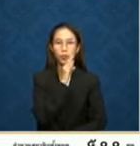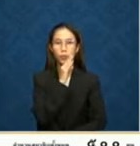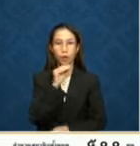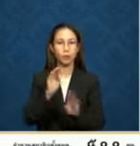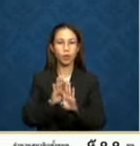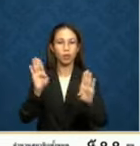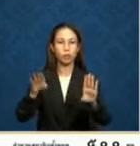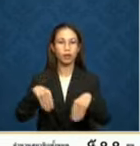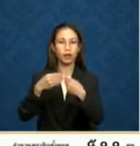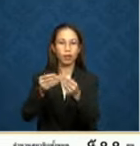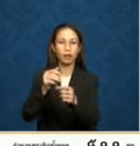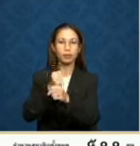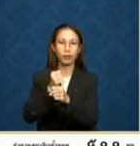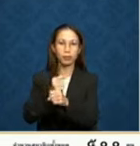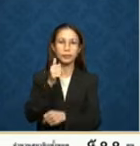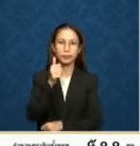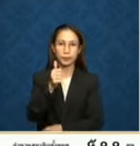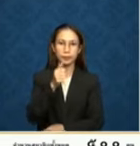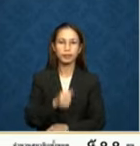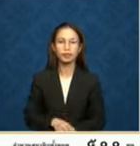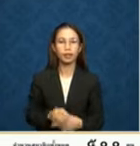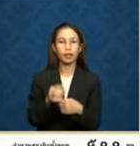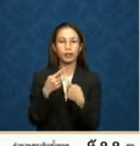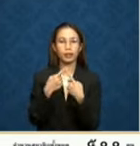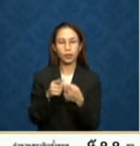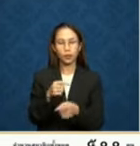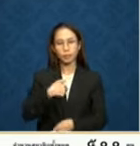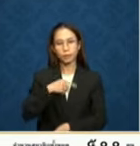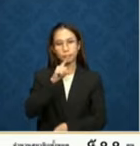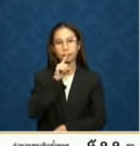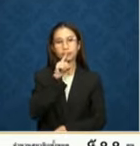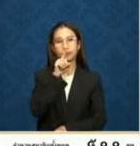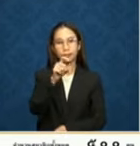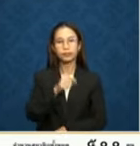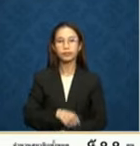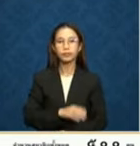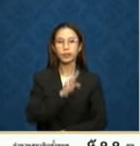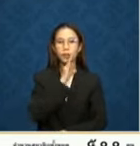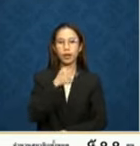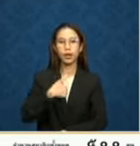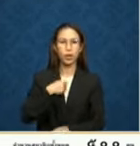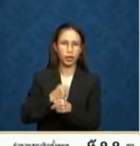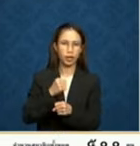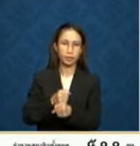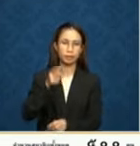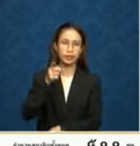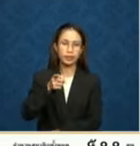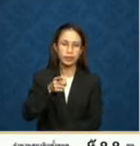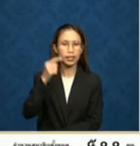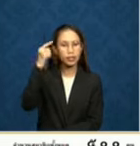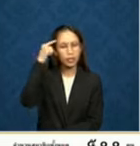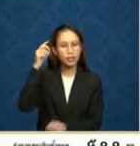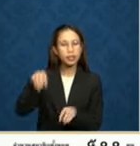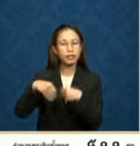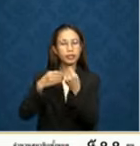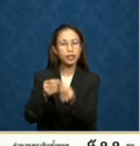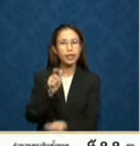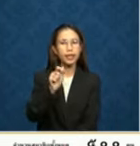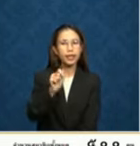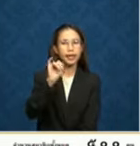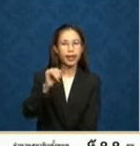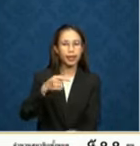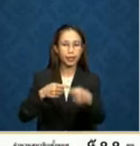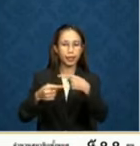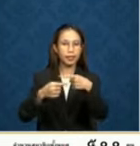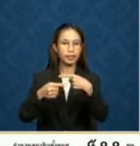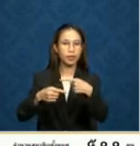open source แบพผมอภิปลายไปแตธรธานครผมถามจง ครับถ้าเราจะทำจง เราจะให้ต้นแบบของ AI Chatbot